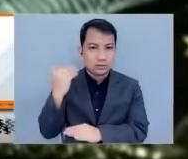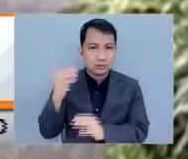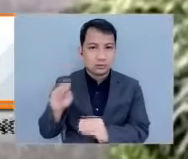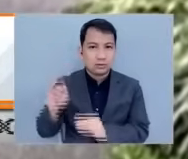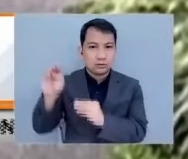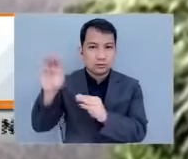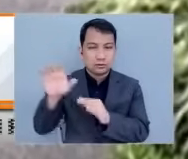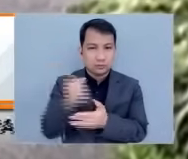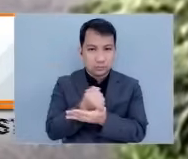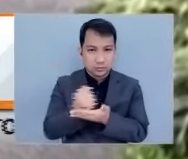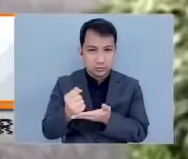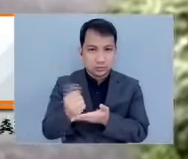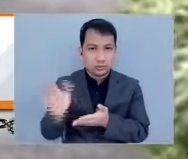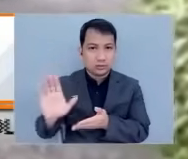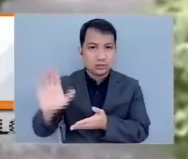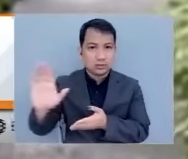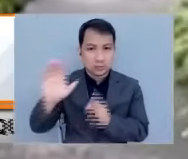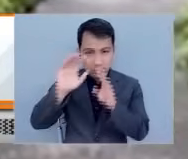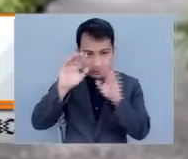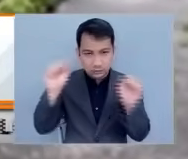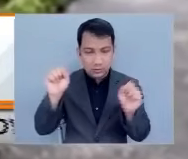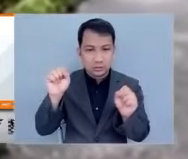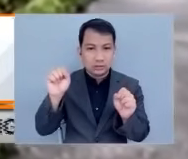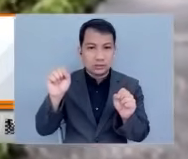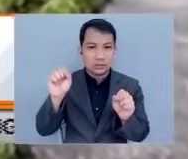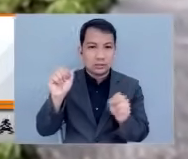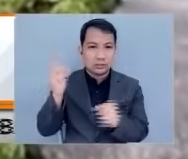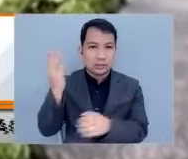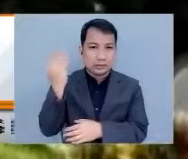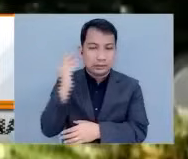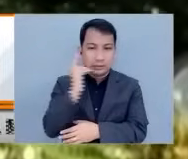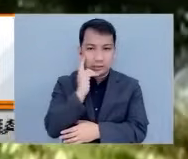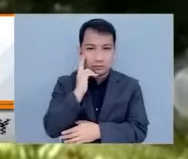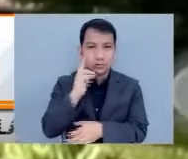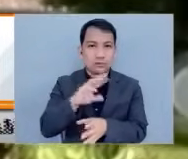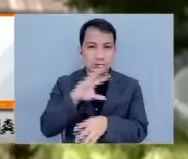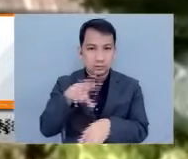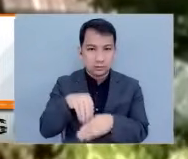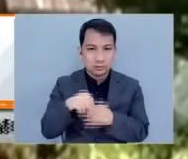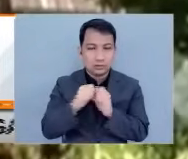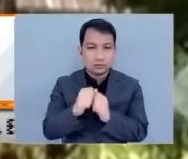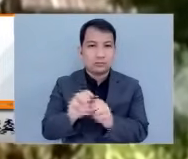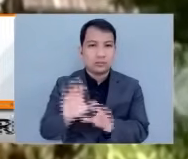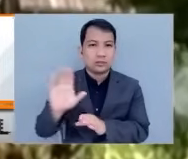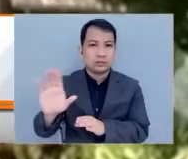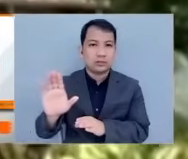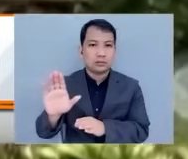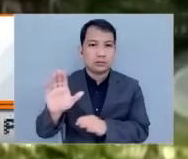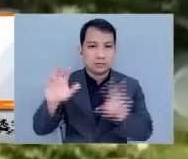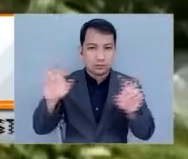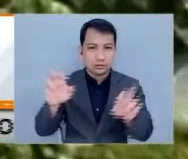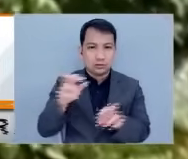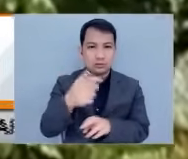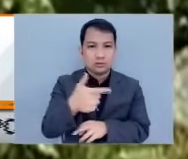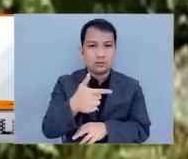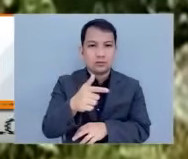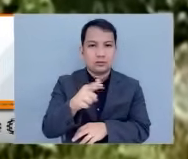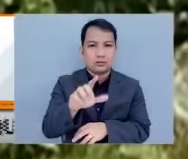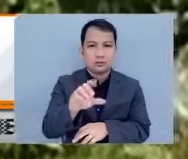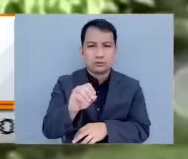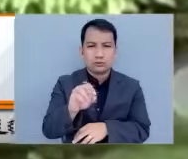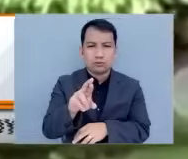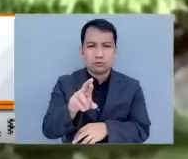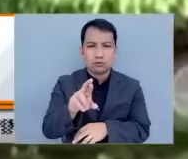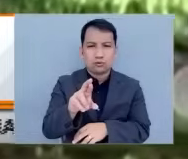dating Pangulong Duterte. Kinumpirma ni Alias Rene na bahagi nga ito ng sinasabing Glory Mountain. Hindi naman malinaw kung para saan